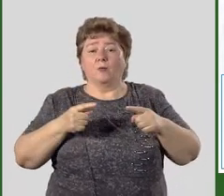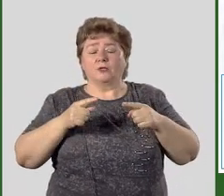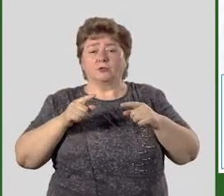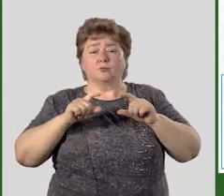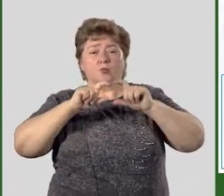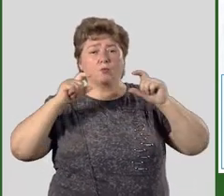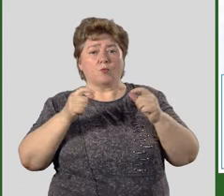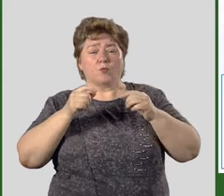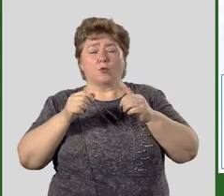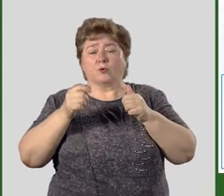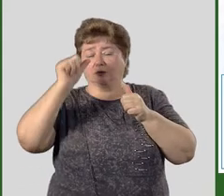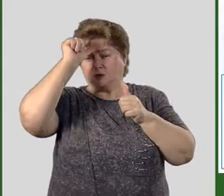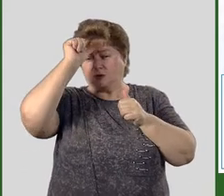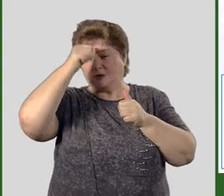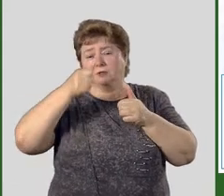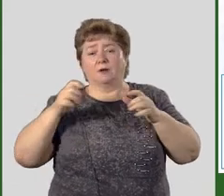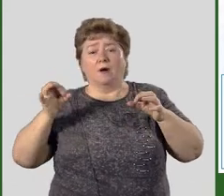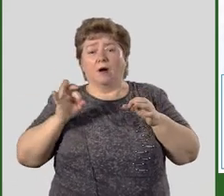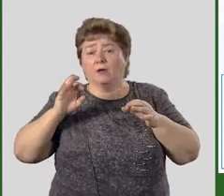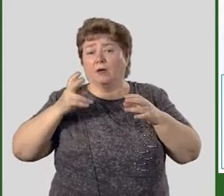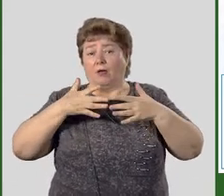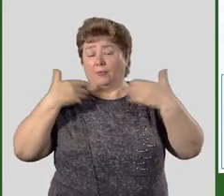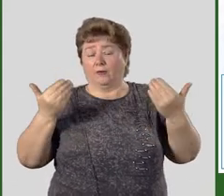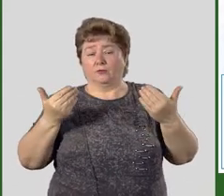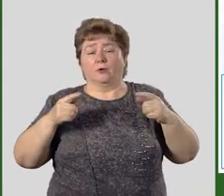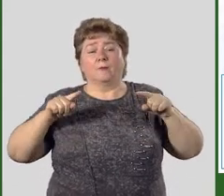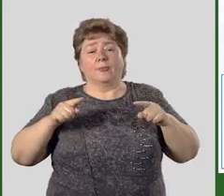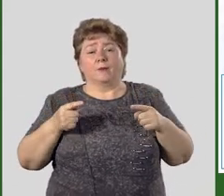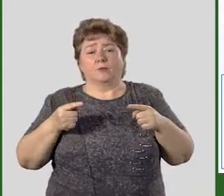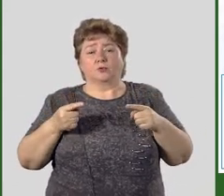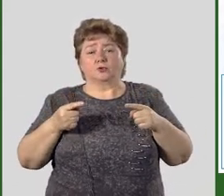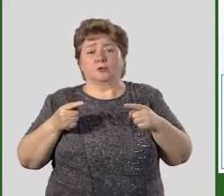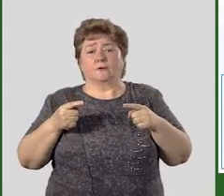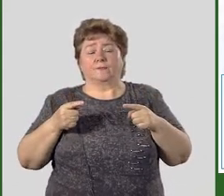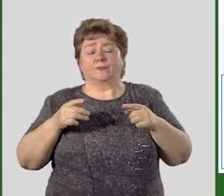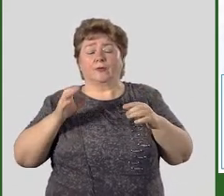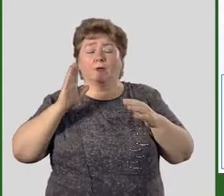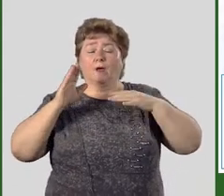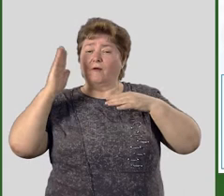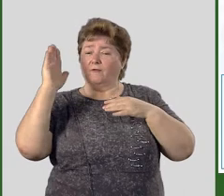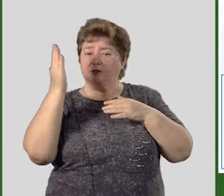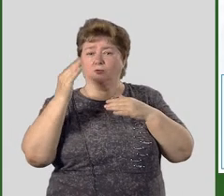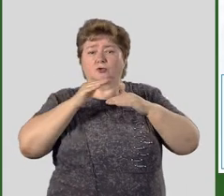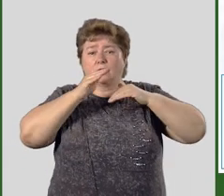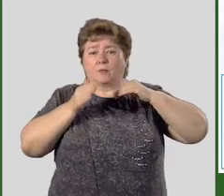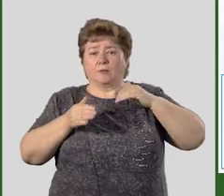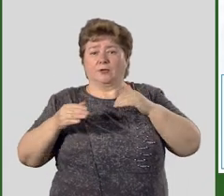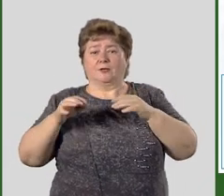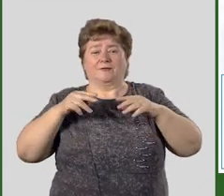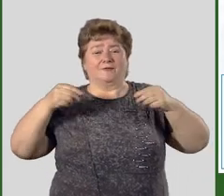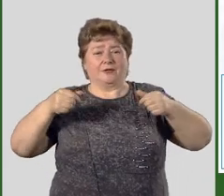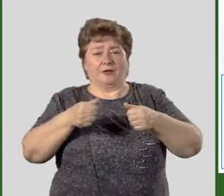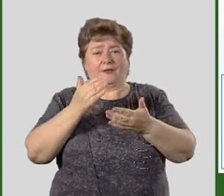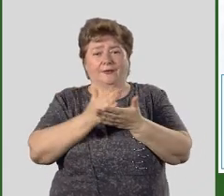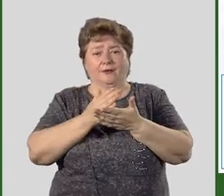пояс не выходит к Индийскому океану? Дело в том, что на восточное побережье оказывает